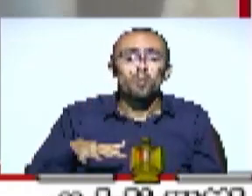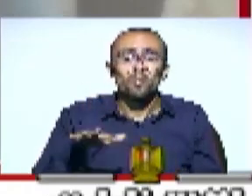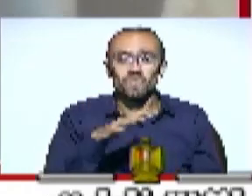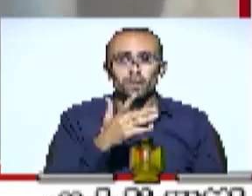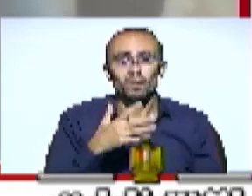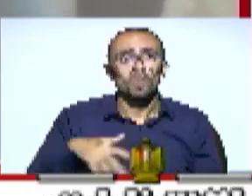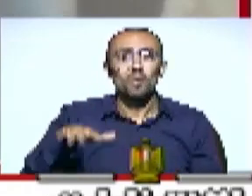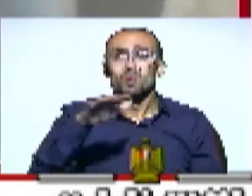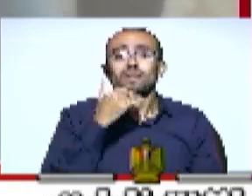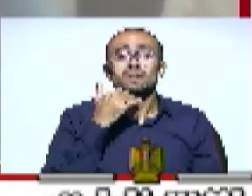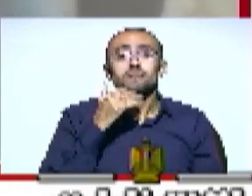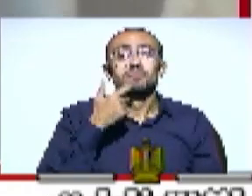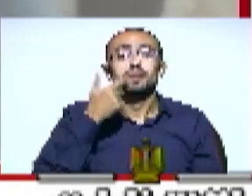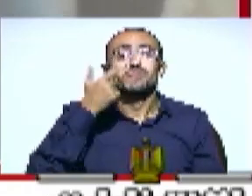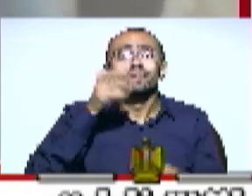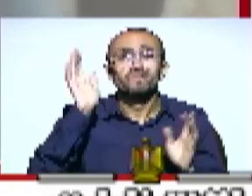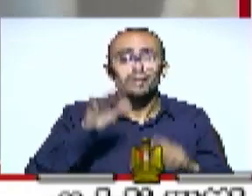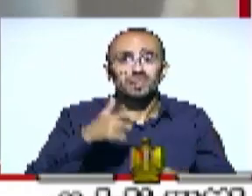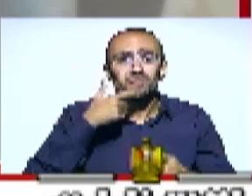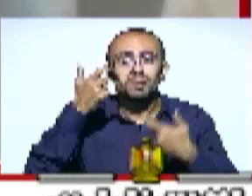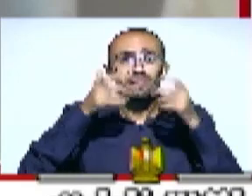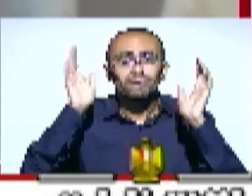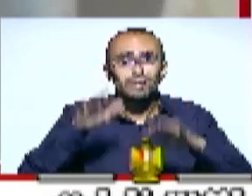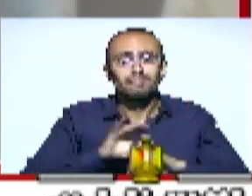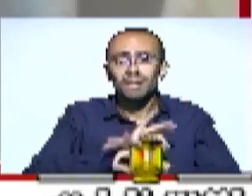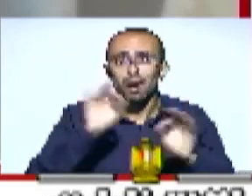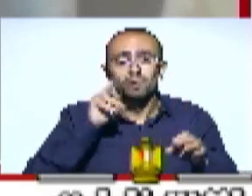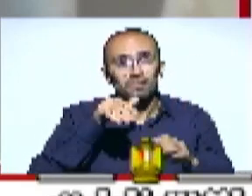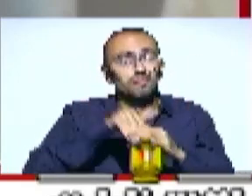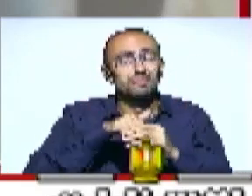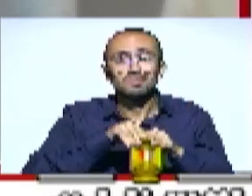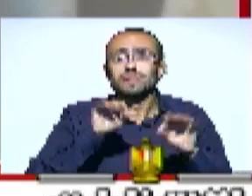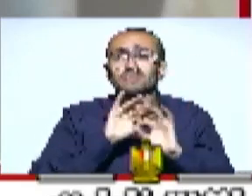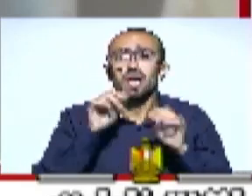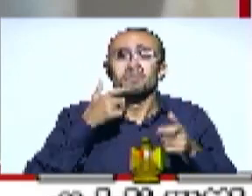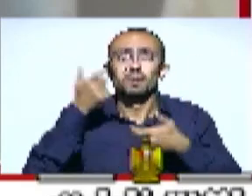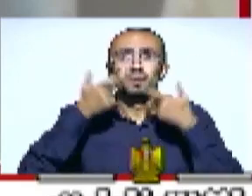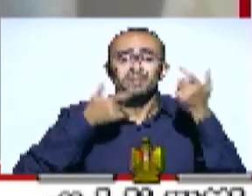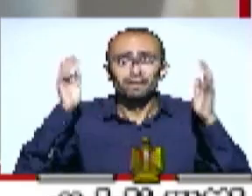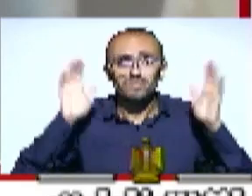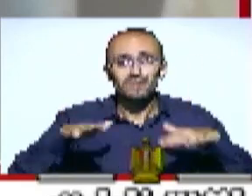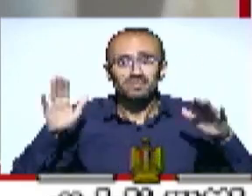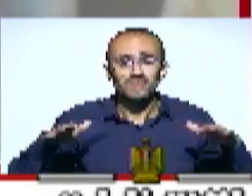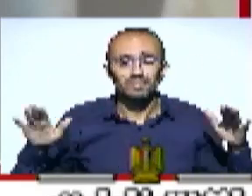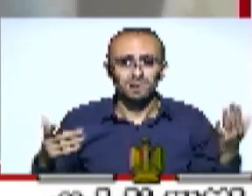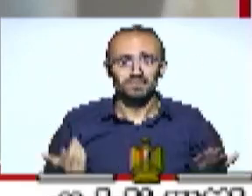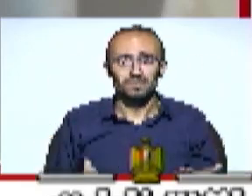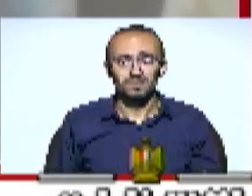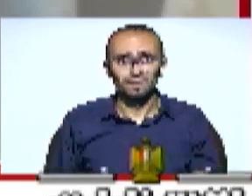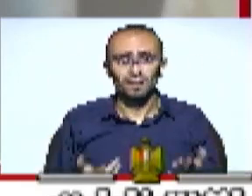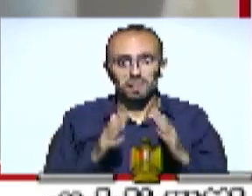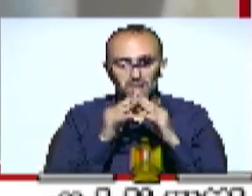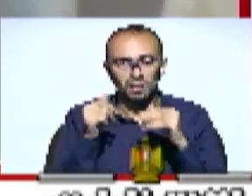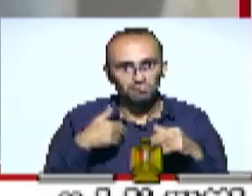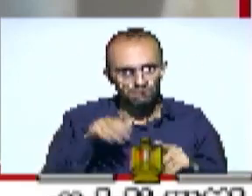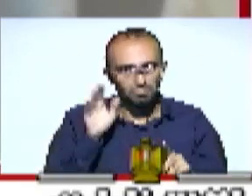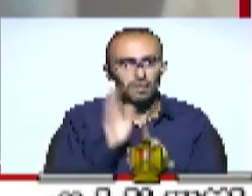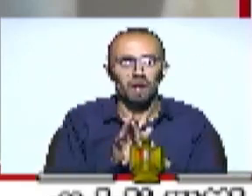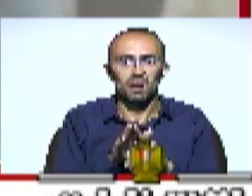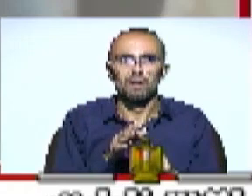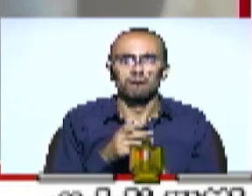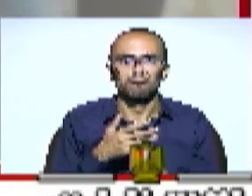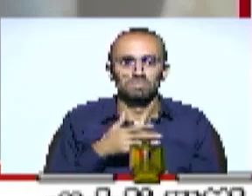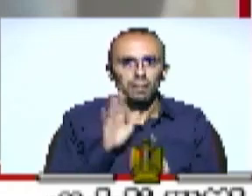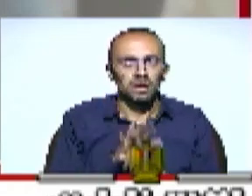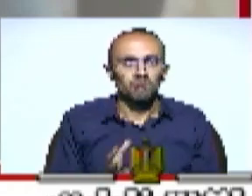أنا عايز أقول لكم مفيش حد راح لجنة إلا وشاف هذا النموذج المشرف من أهالينا كبار السن وعايزين يقولوا إن مصر إحنا معاكي